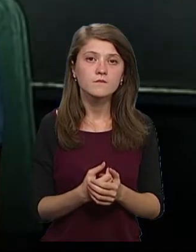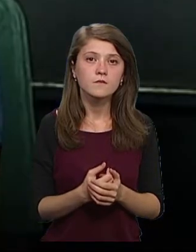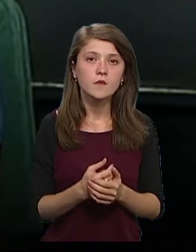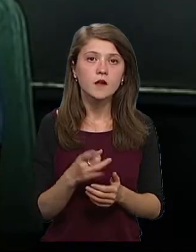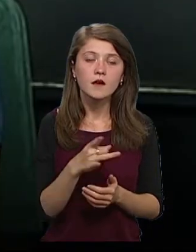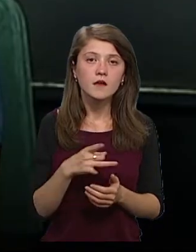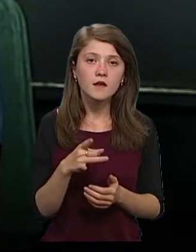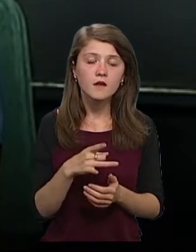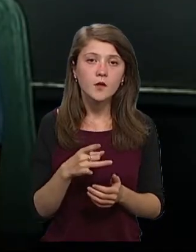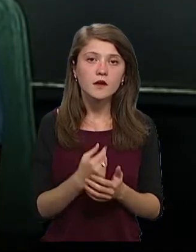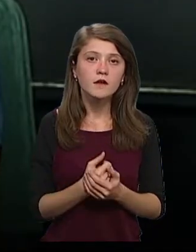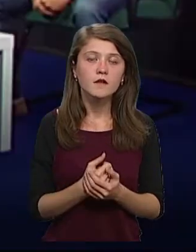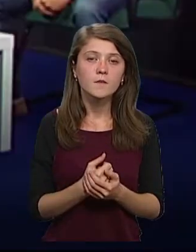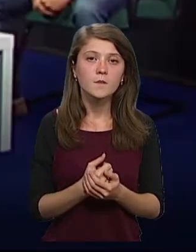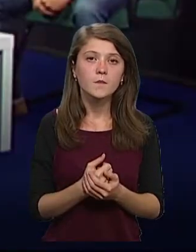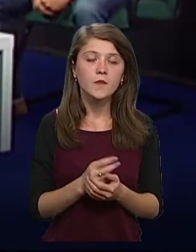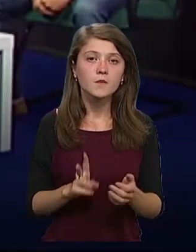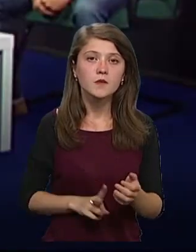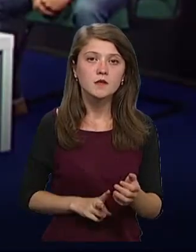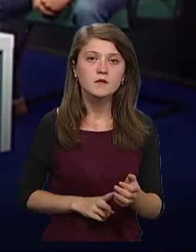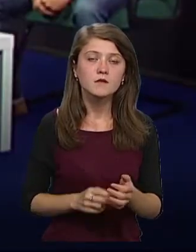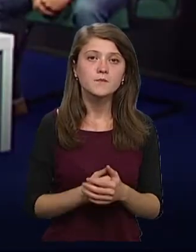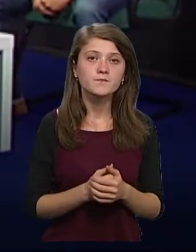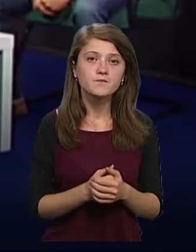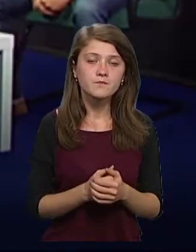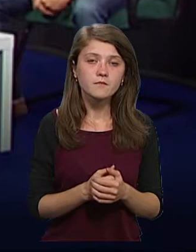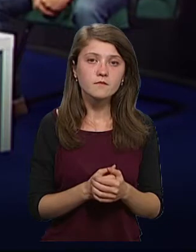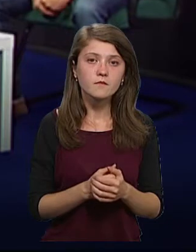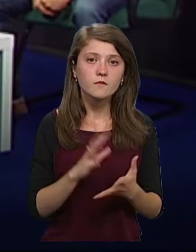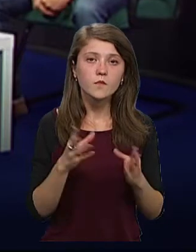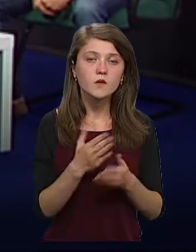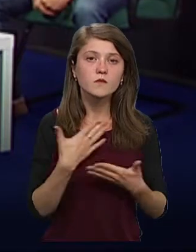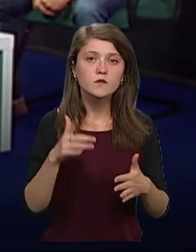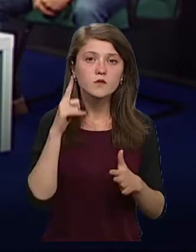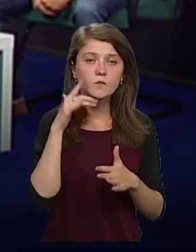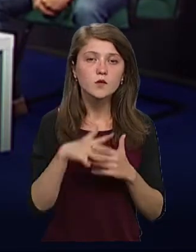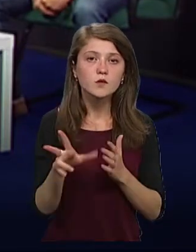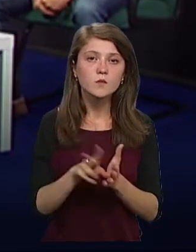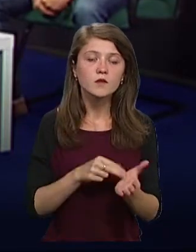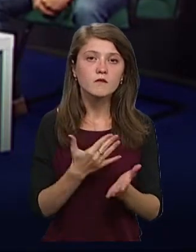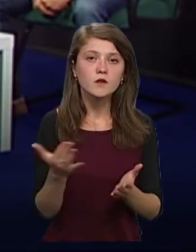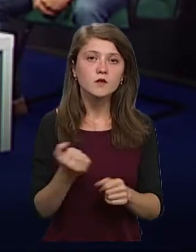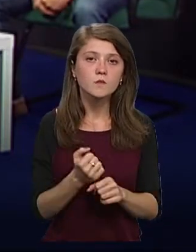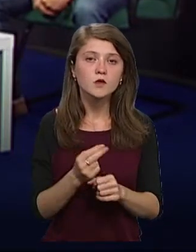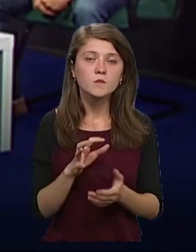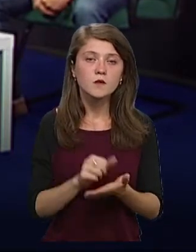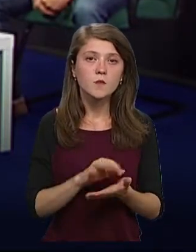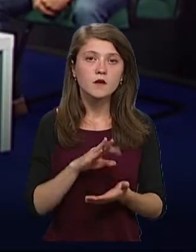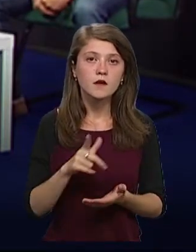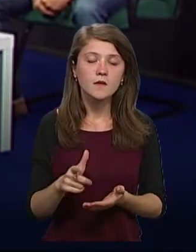Коростишівська районна державна адміністрація. Власне, інші там органи влади, по суті, як ми вже зрозуміли, дублюють ваші повноваження, тобто те, чим займається